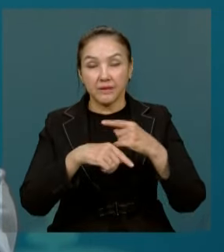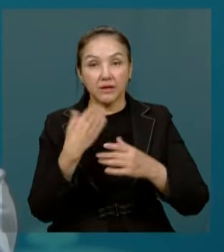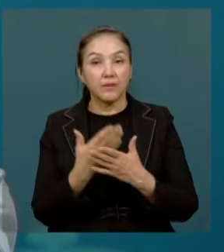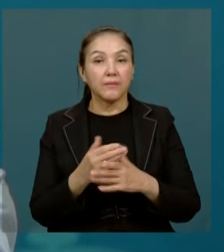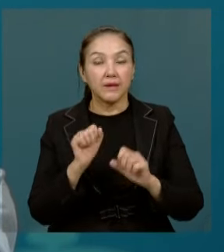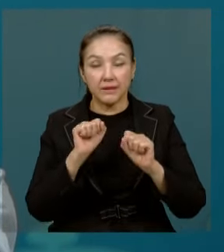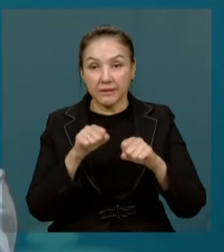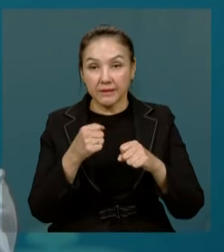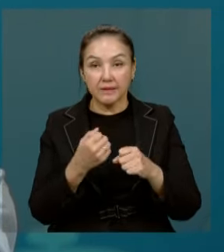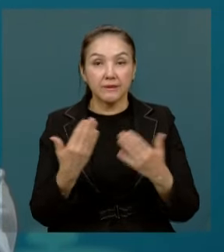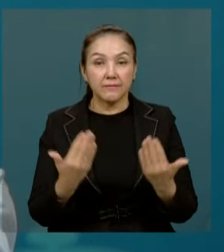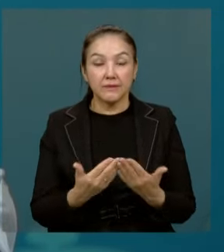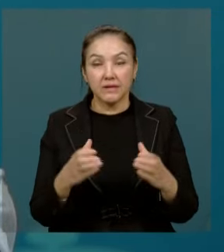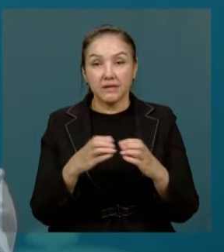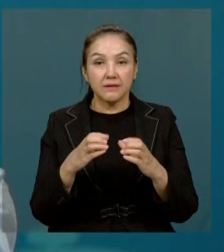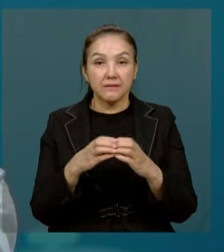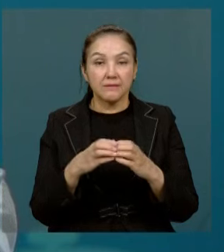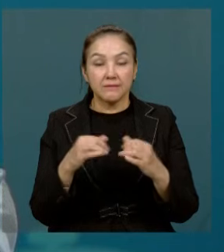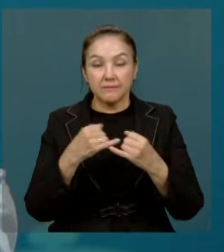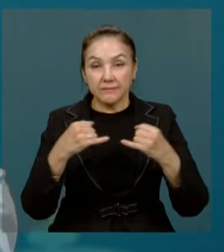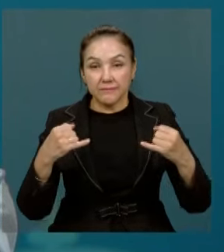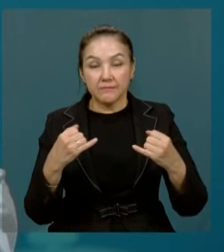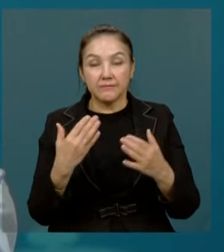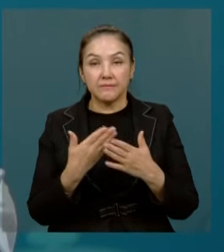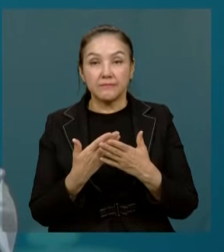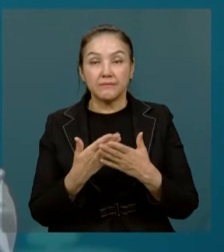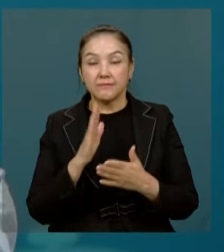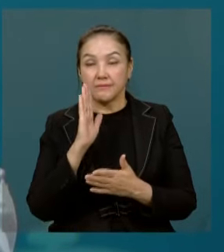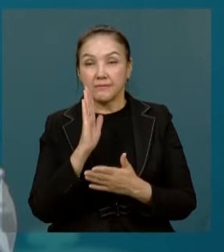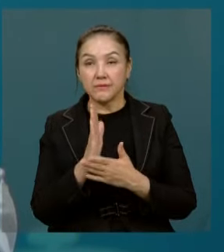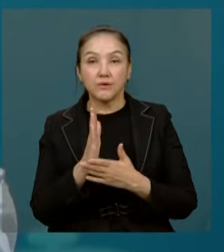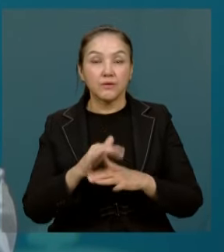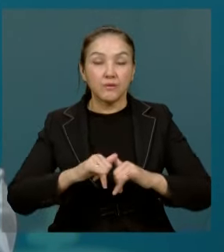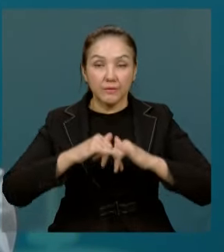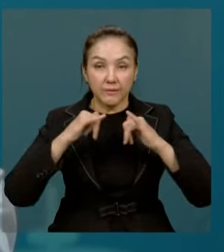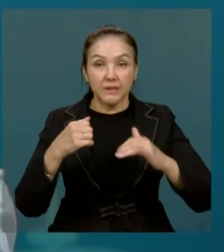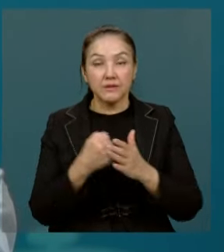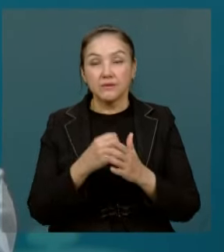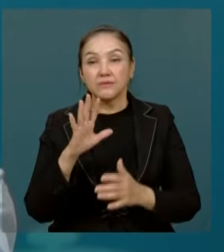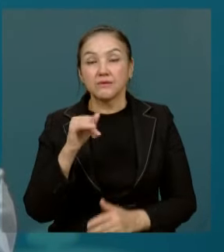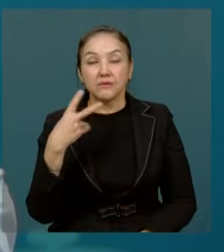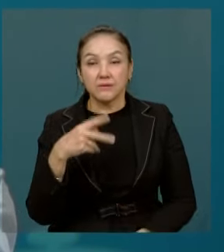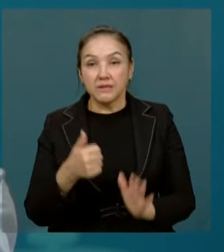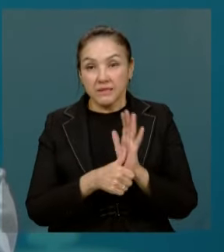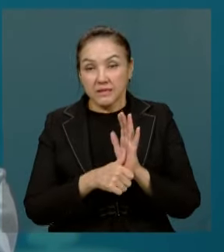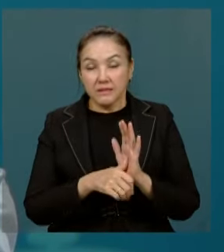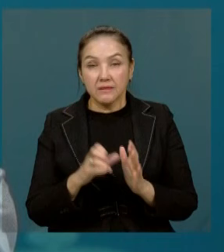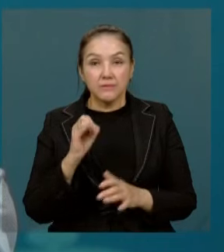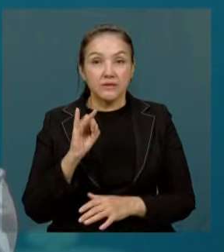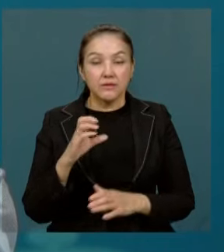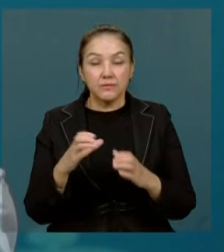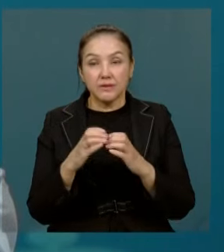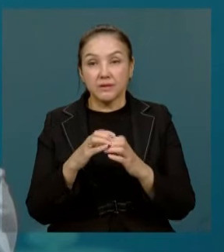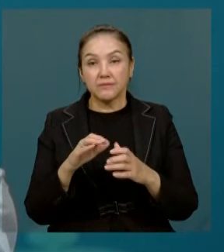способность данного нитки будет увеличиться до 526